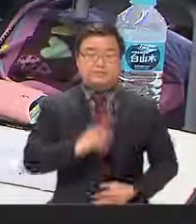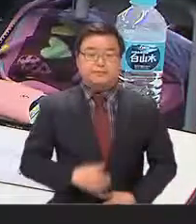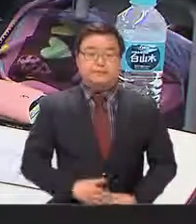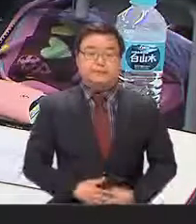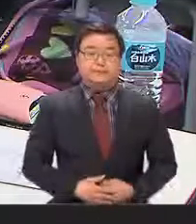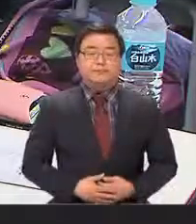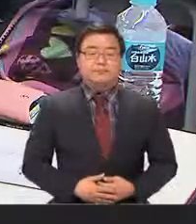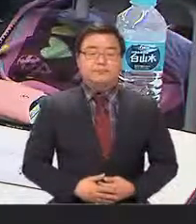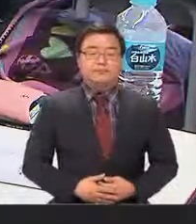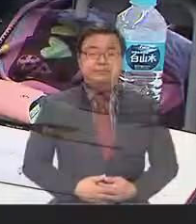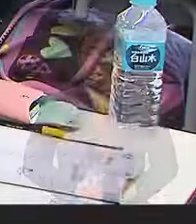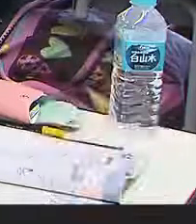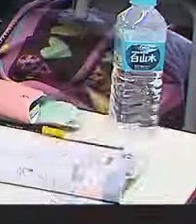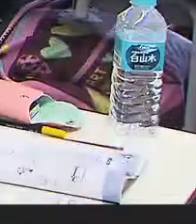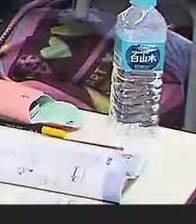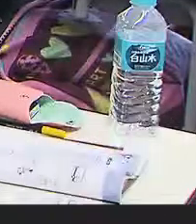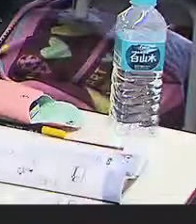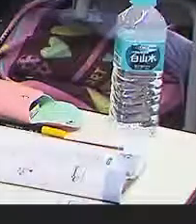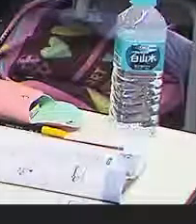ebs 뉴스 이동 입니다